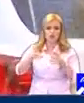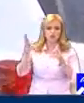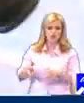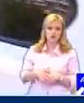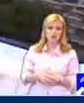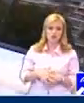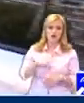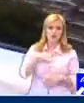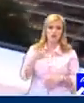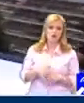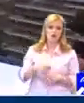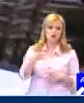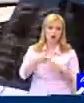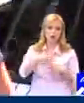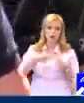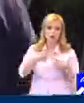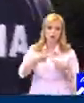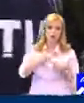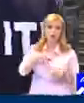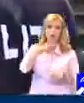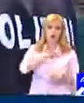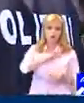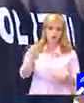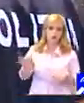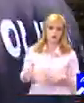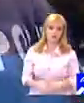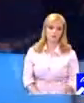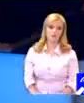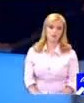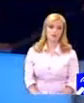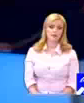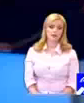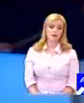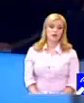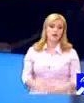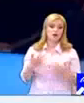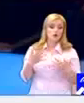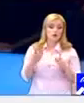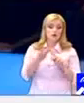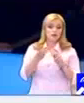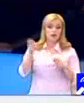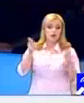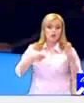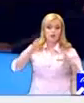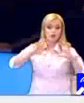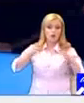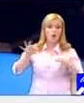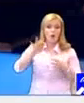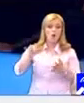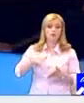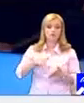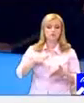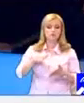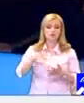358 au fost cauzate de neacordarea priorității pietonilor. Cea de-a treia conferință globală privind turismul vinicol